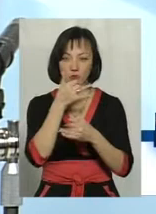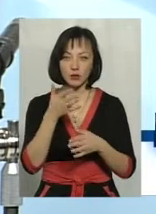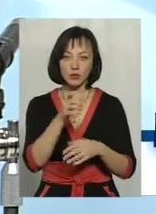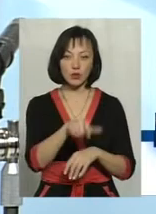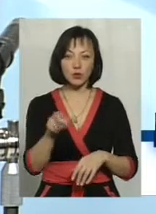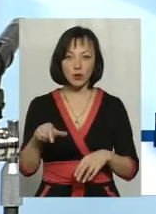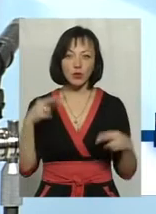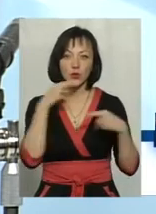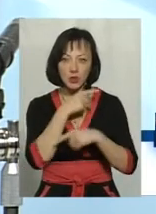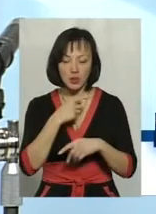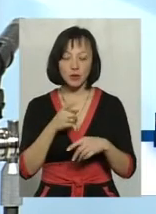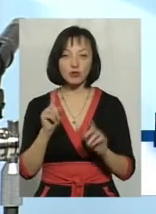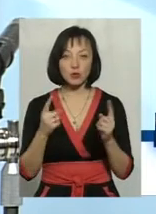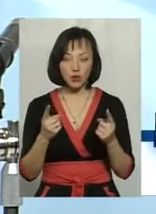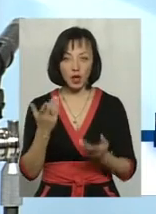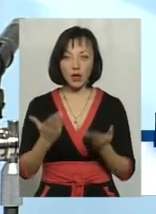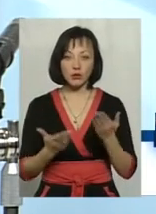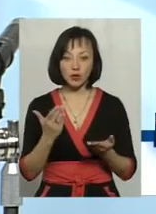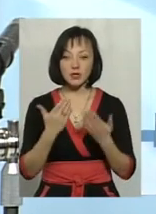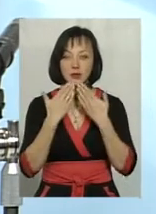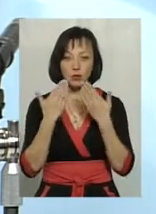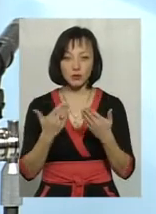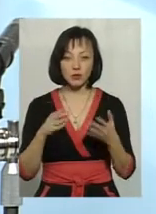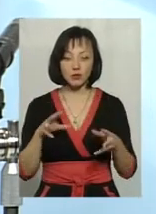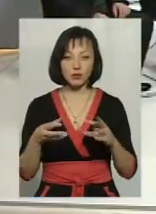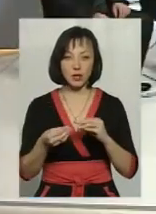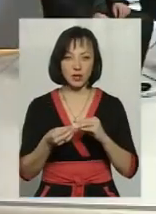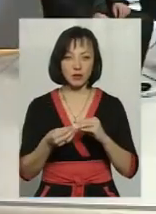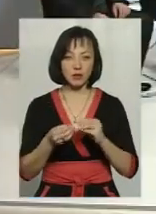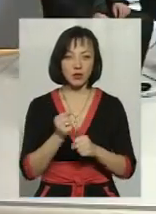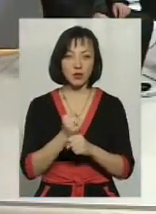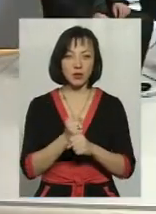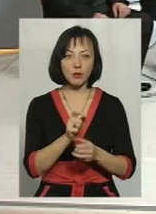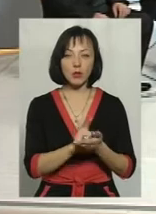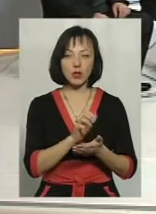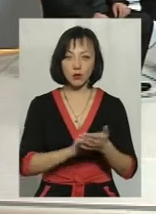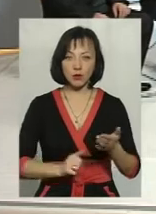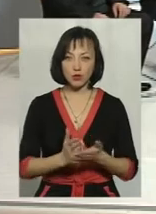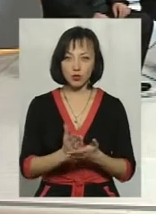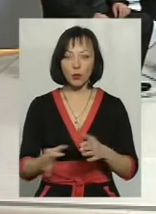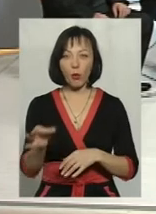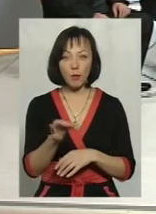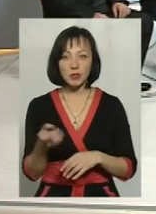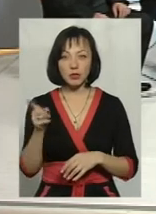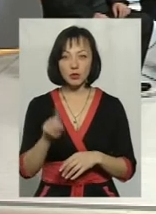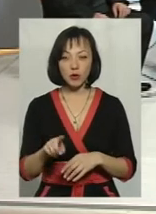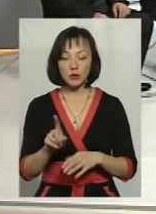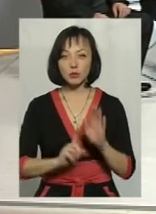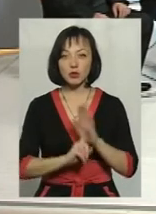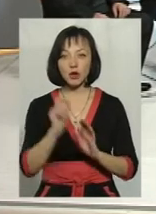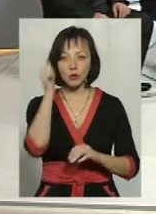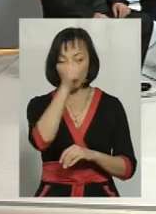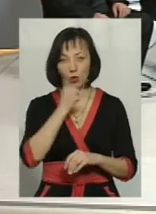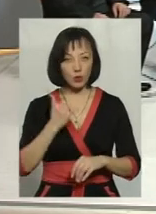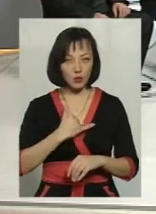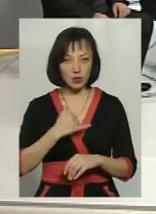споживачі не можуть отруїтися, тому що якщо звернутися до результатів роботи фіскальної служби області, то лише з початку року в